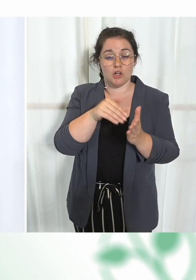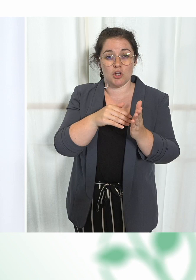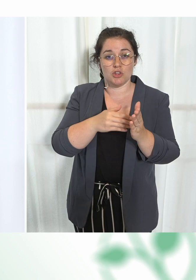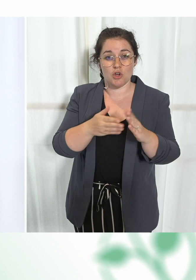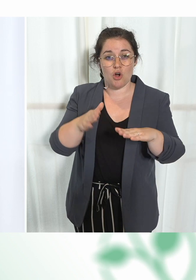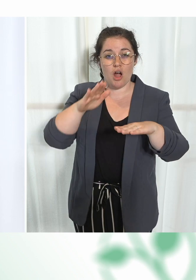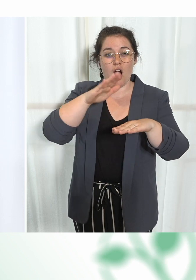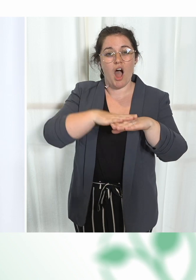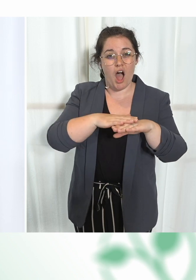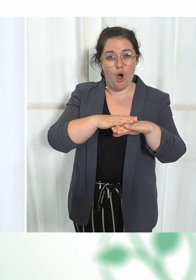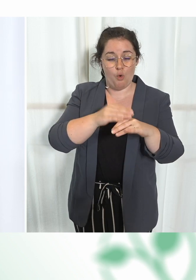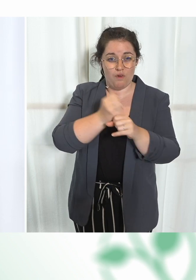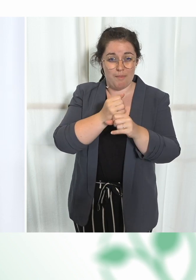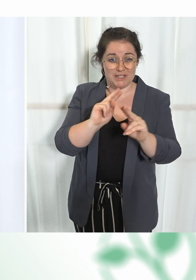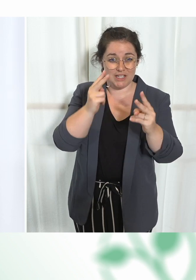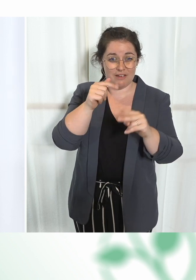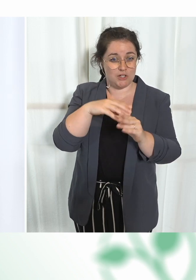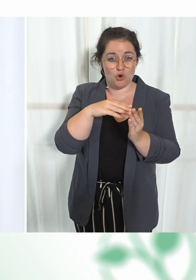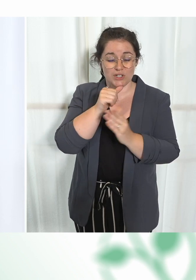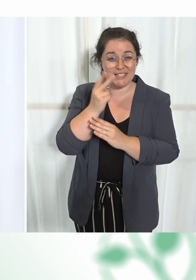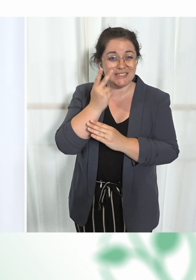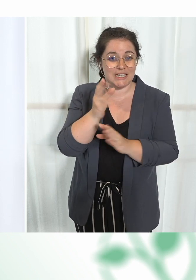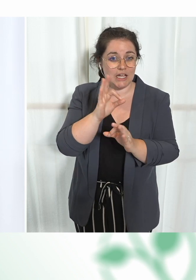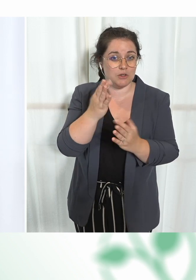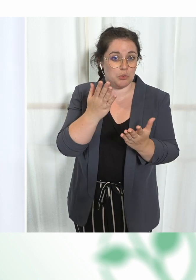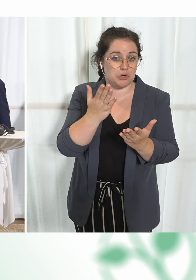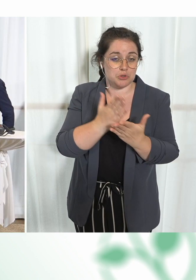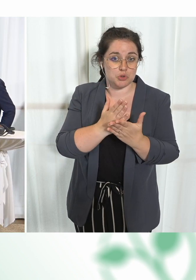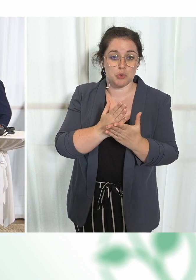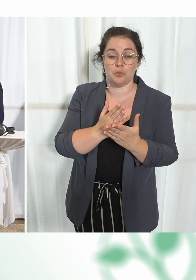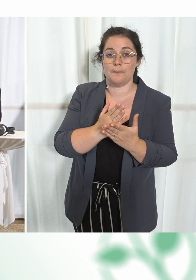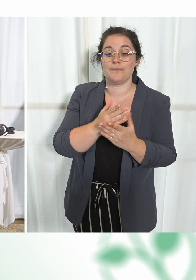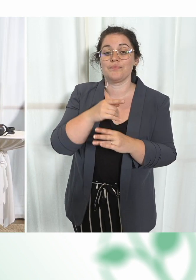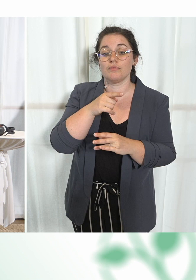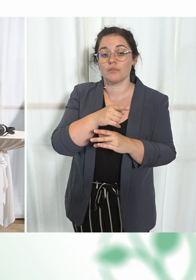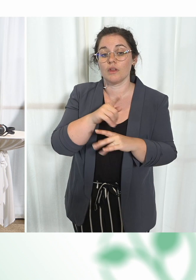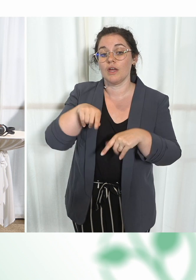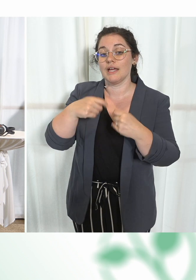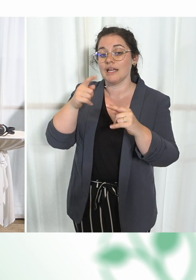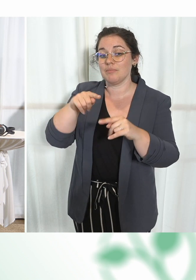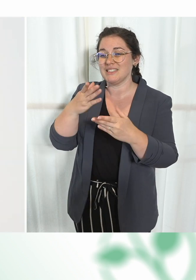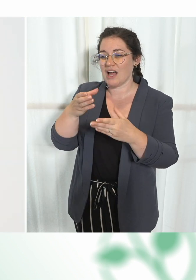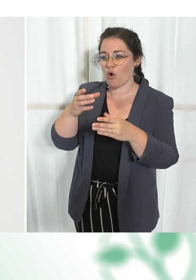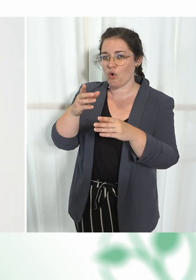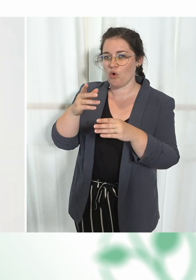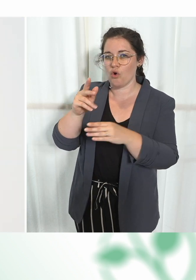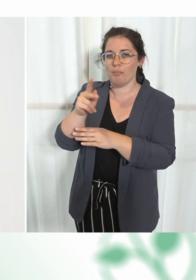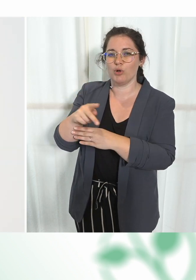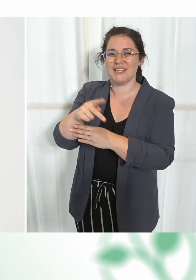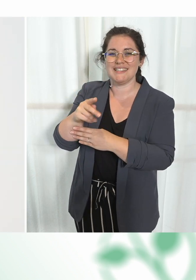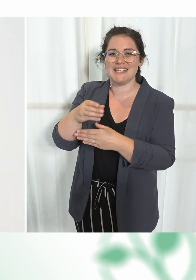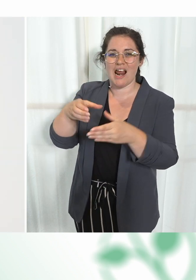zusätzliches Arbeitskräftepotenzial darstellen, mit vielen weiteren anderen Vorteilen. Und da gibt es auch den Potenzialgruppencheck. Was ist das